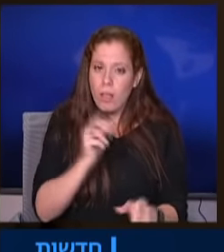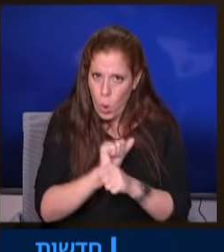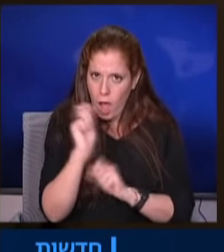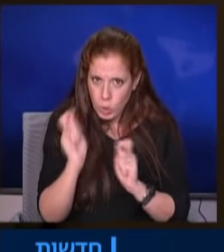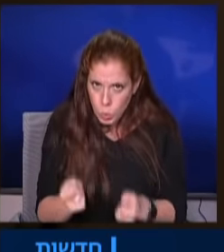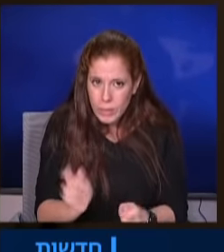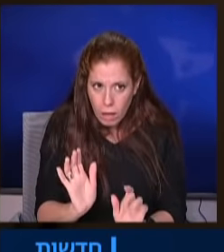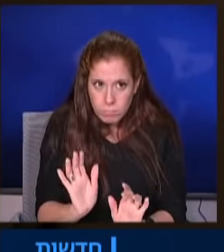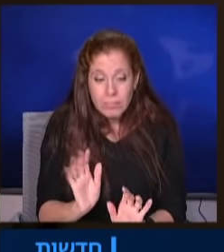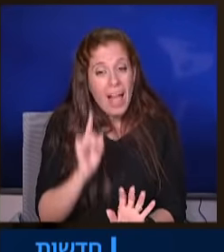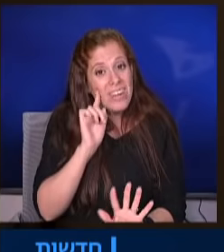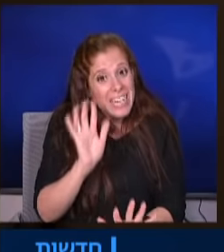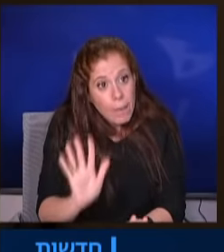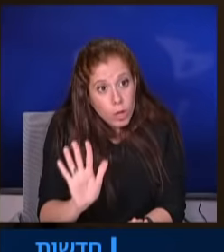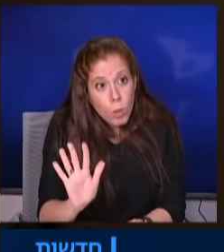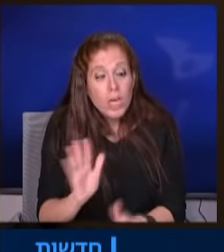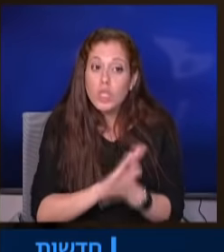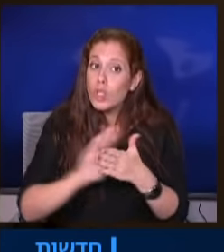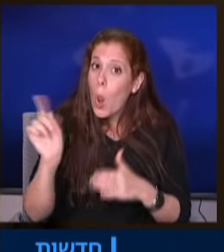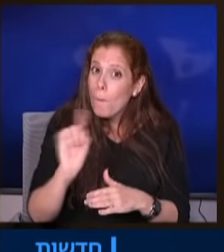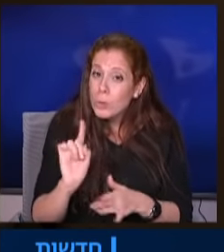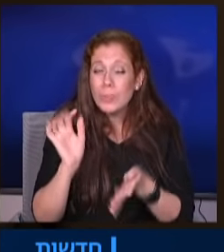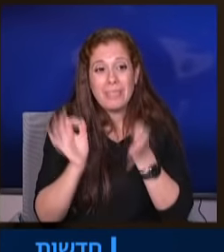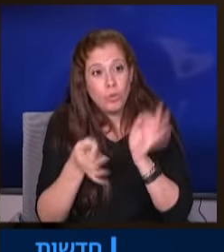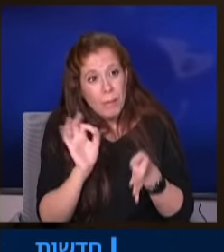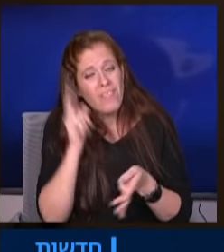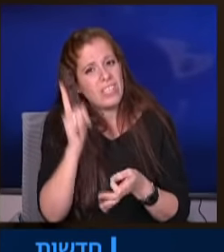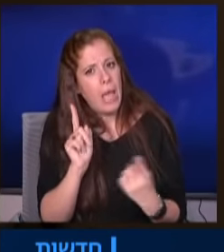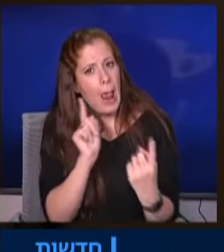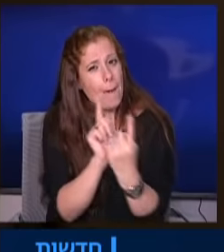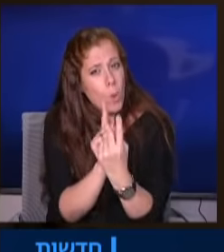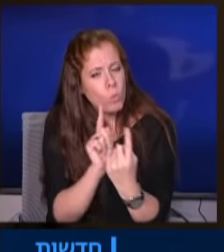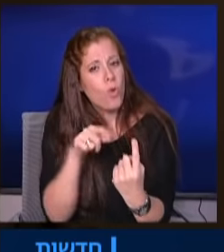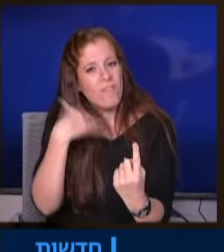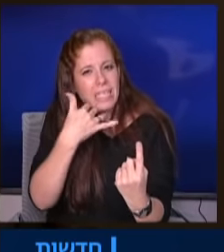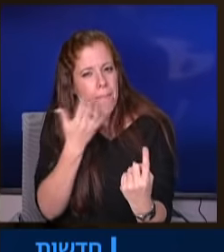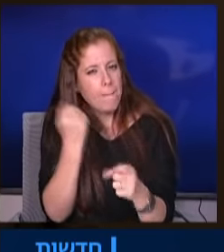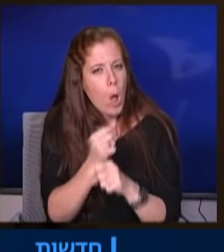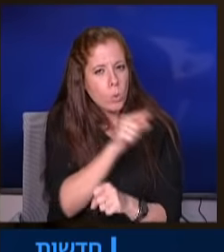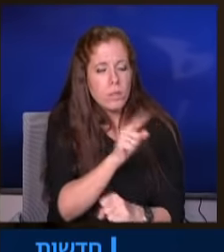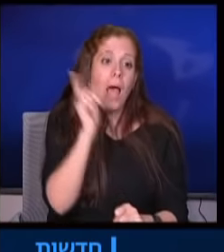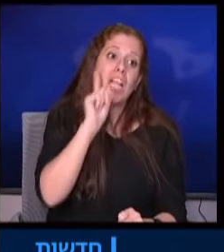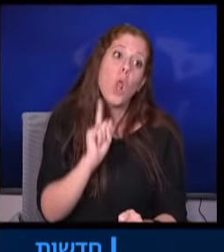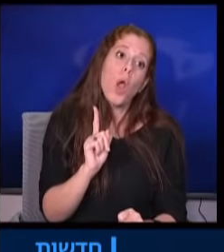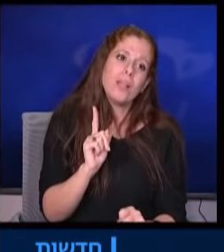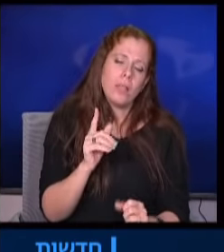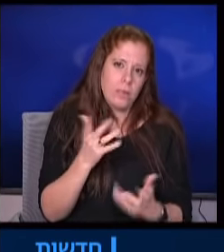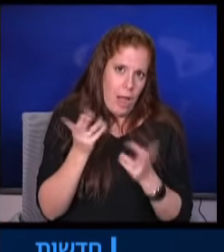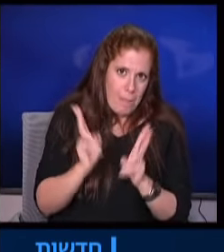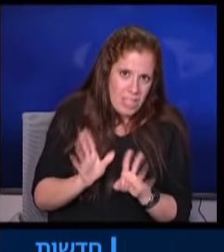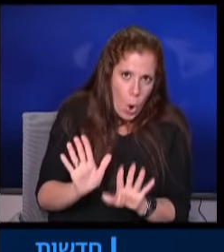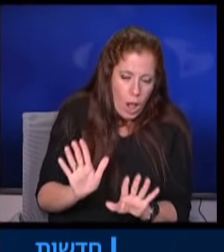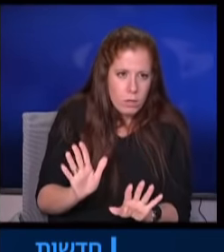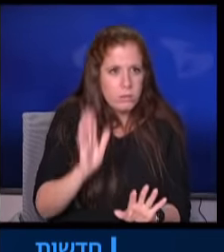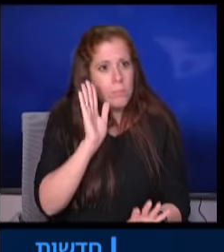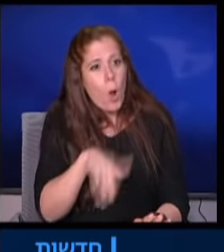קחי בחשבון שזה מאוד לא פשוט, זה משפט, ואת צריכה לעמוד מולו ולהגיד מה הוא עשה לך. אני לא יודעת כמה את בנויה לזה. בכל מקרה, אני